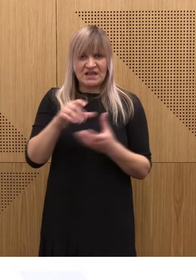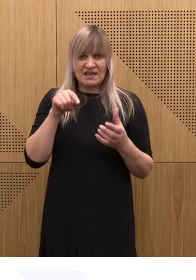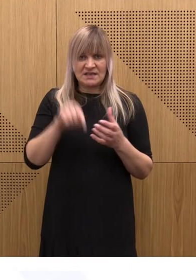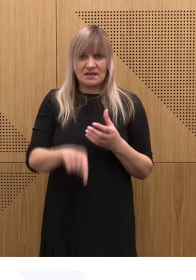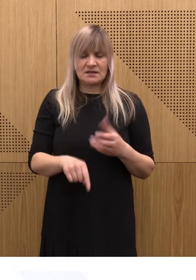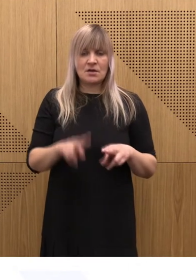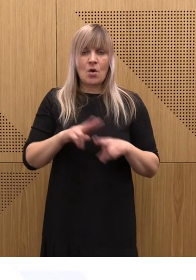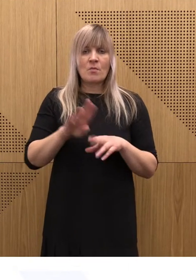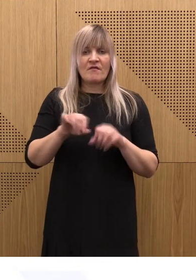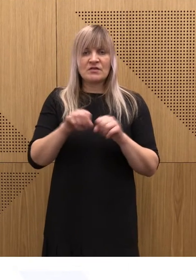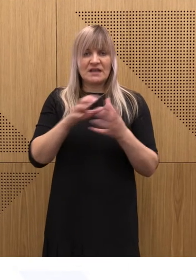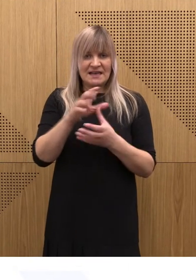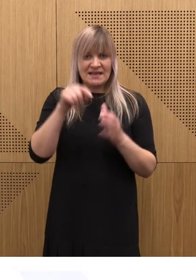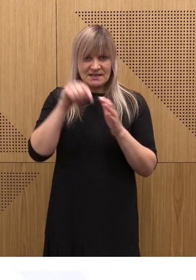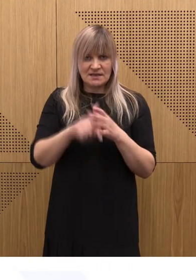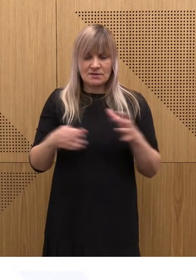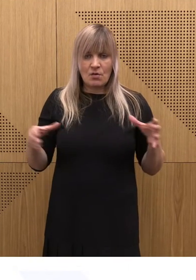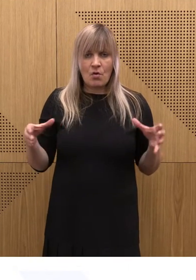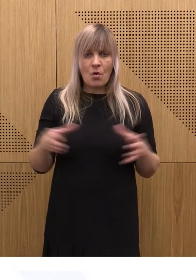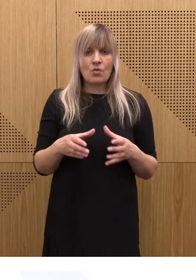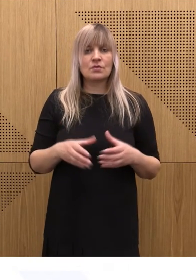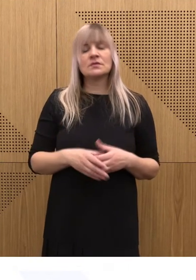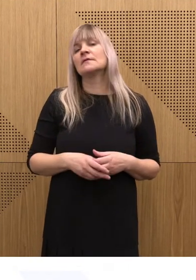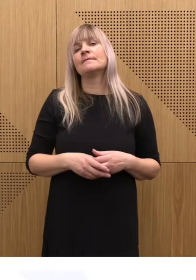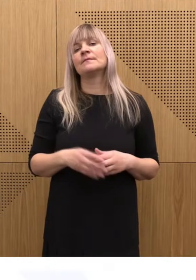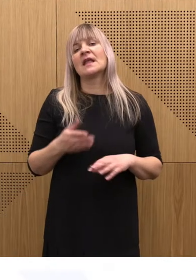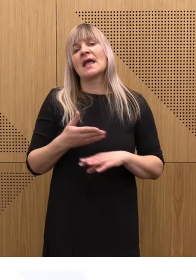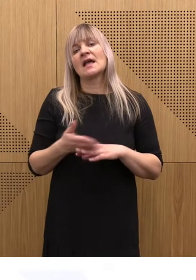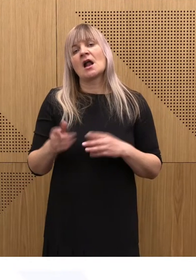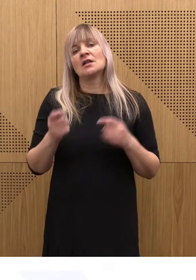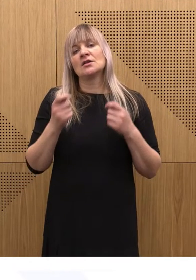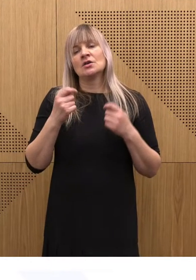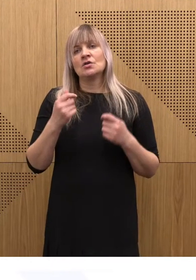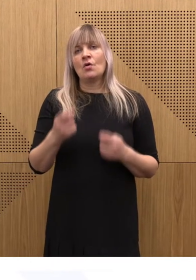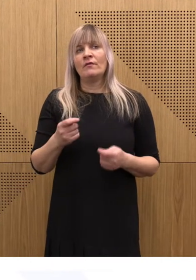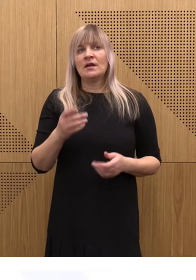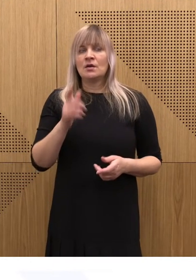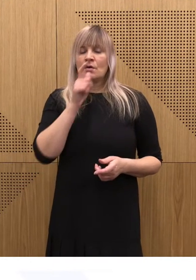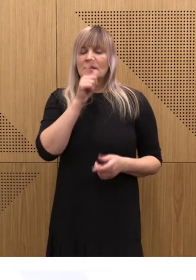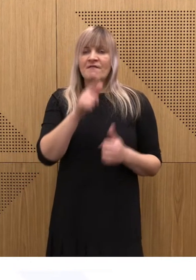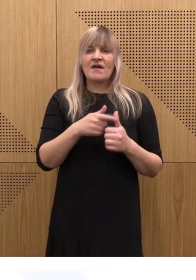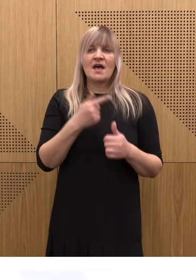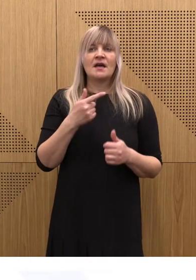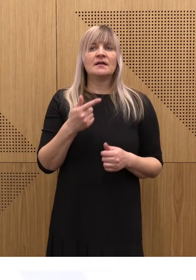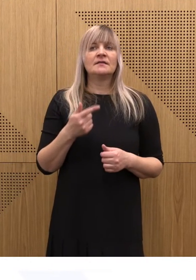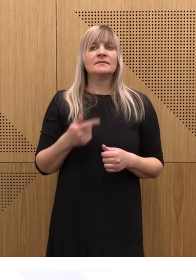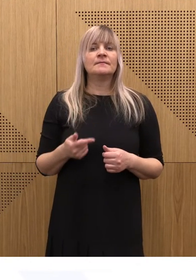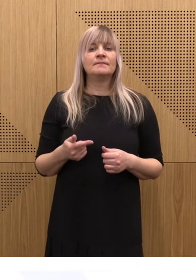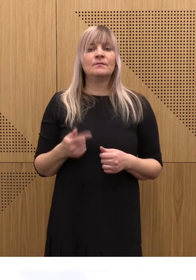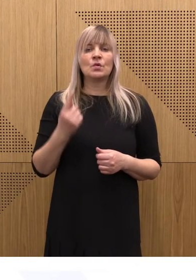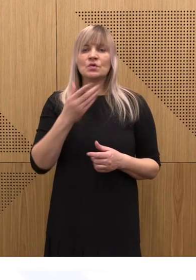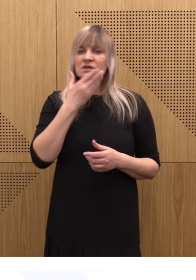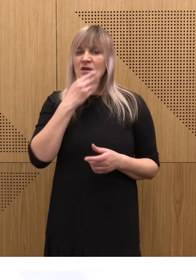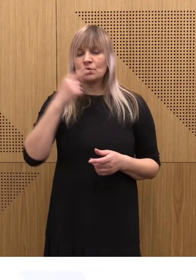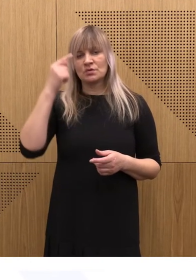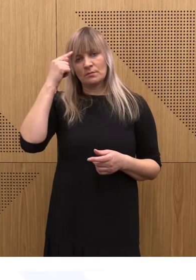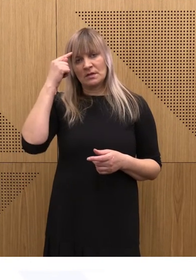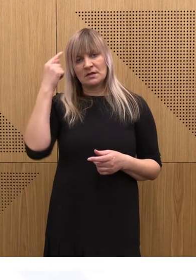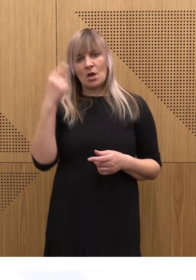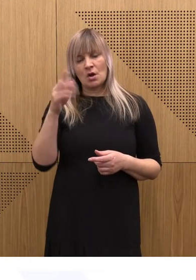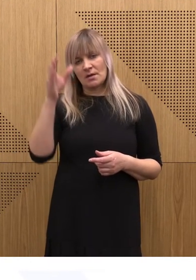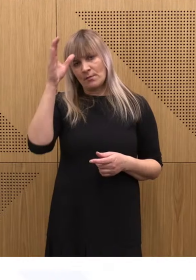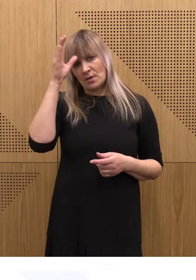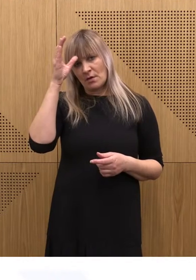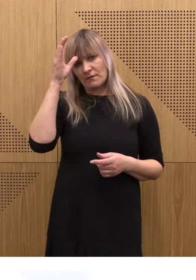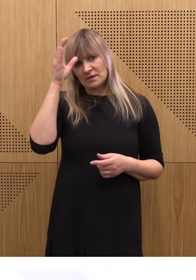kohalikud omavalitsused. Eraldi sooviksin lõpetuseks võib-olla viidata veel ühele ilusele mõttele, mida ütles